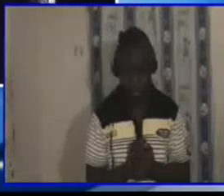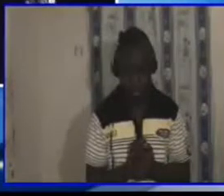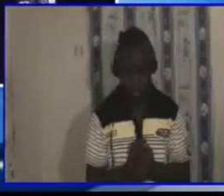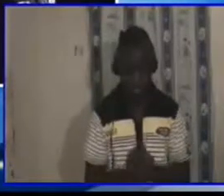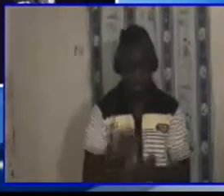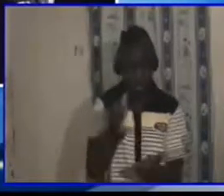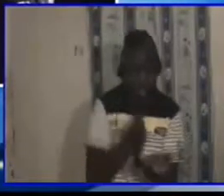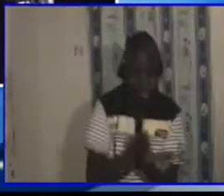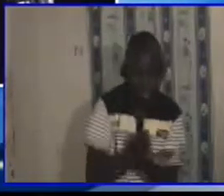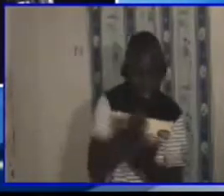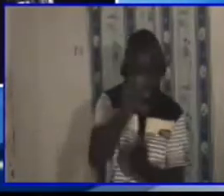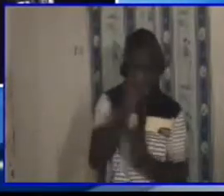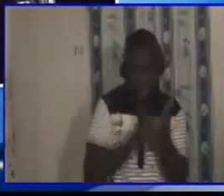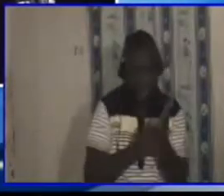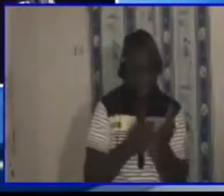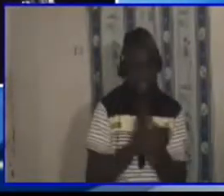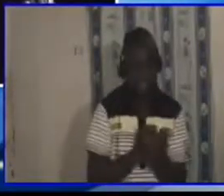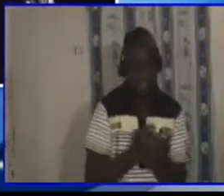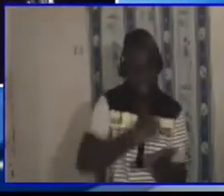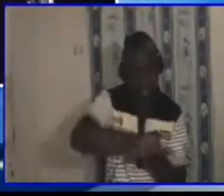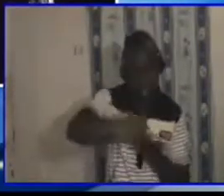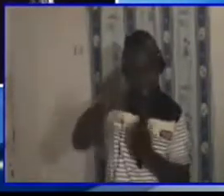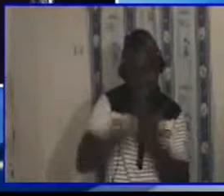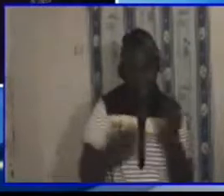tutto il piano di redenzione